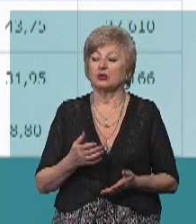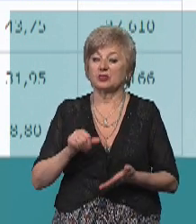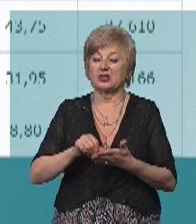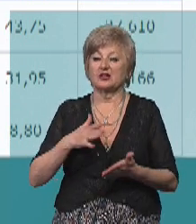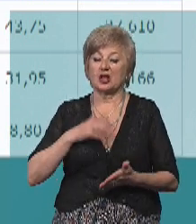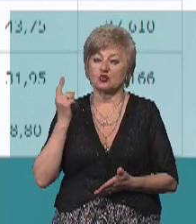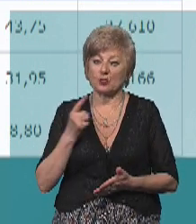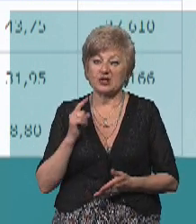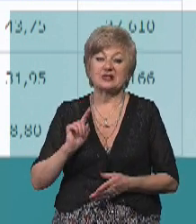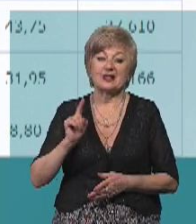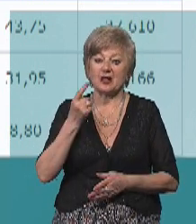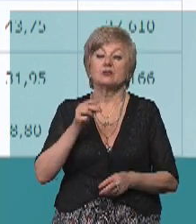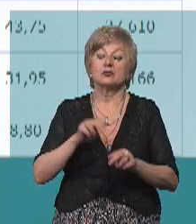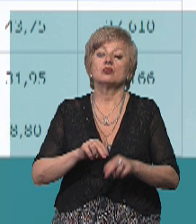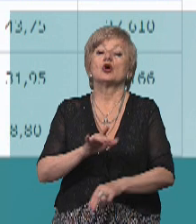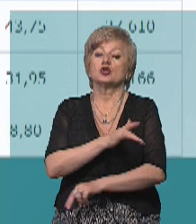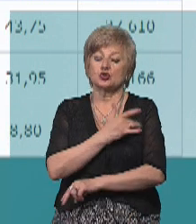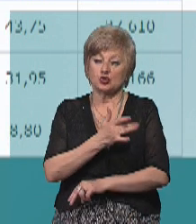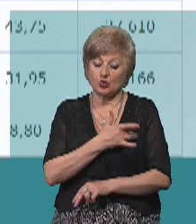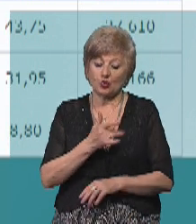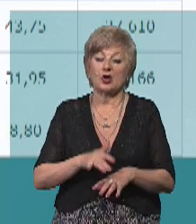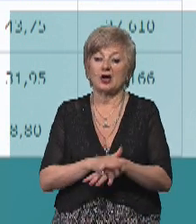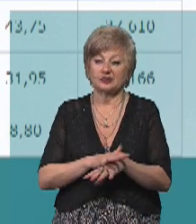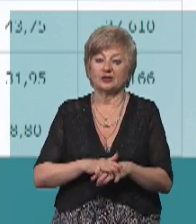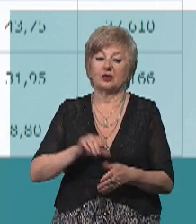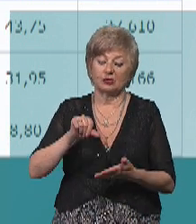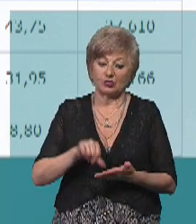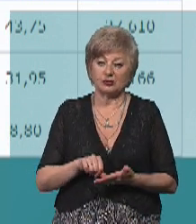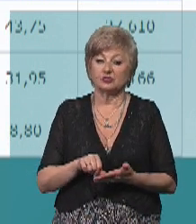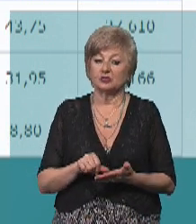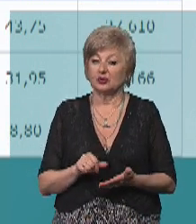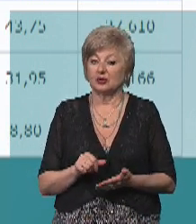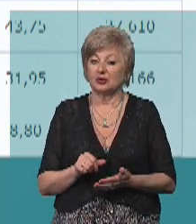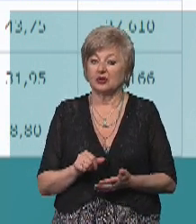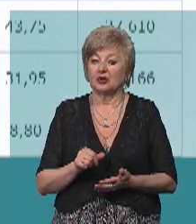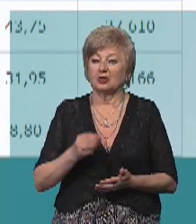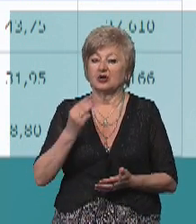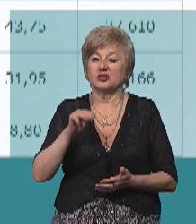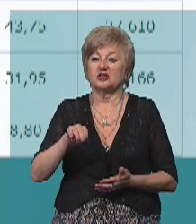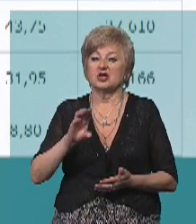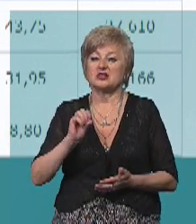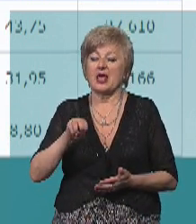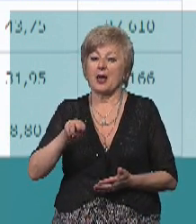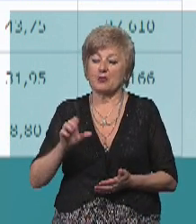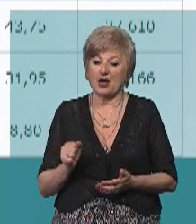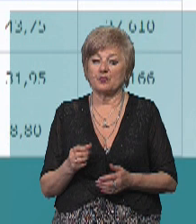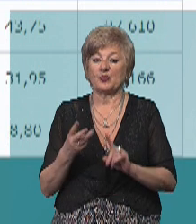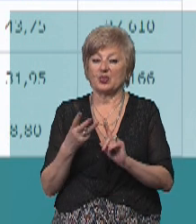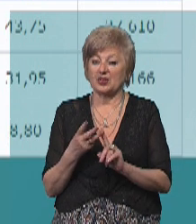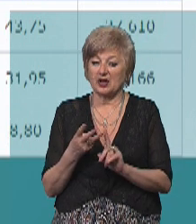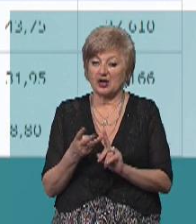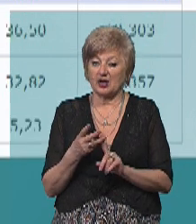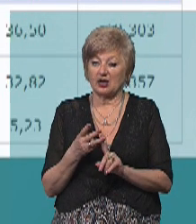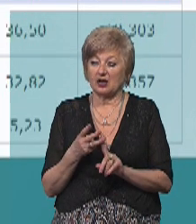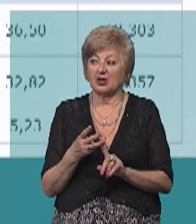І на першій позиції знову ж таки представник партії «Слуга народу» Сергій Штепа. Третя позиція